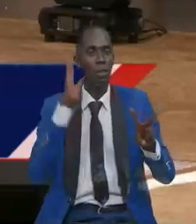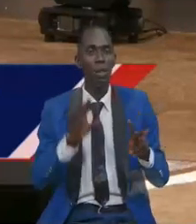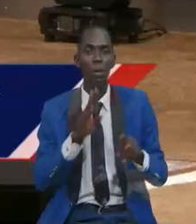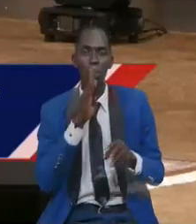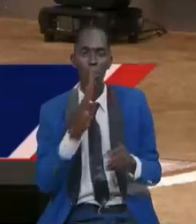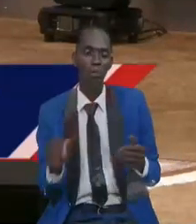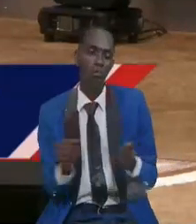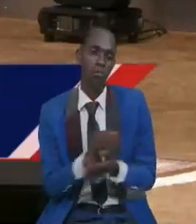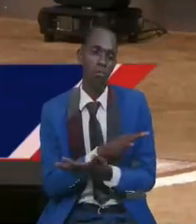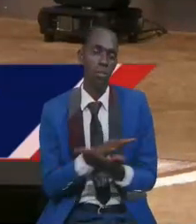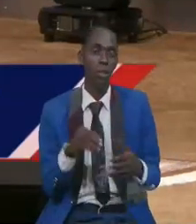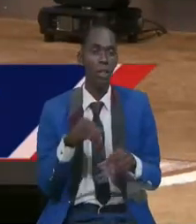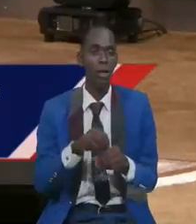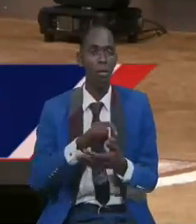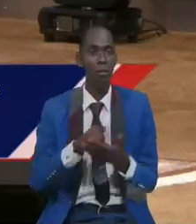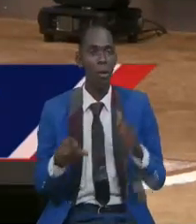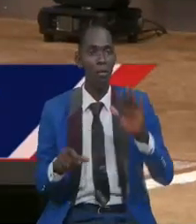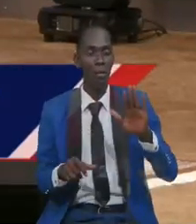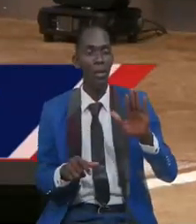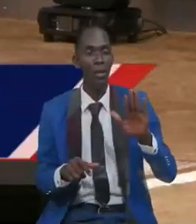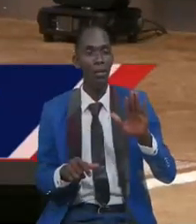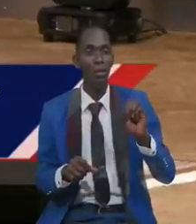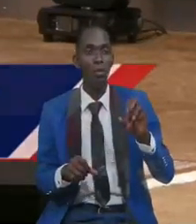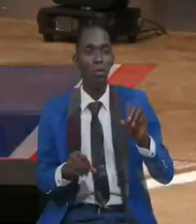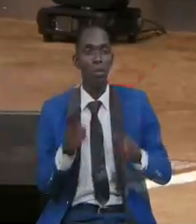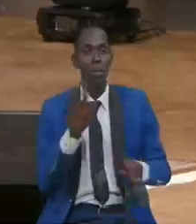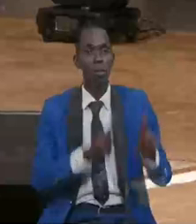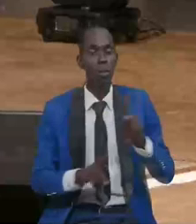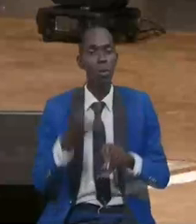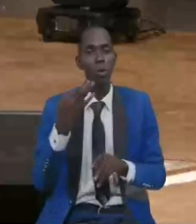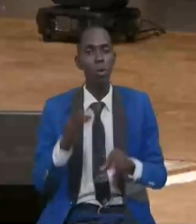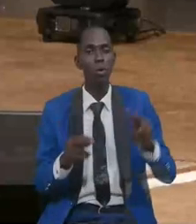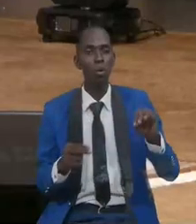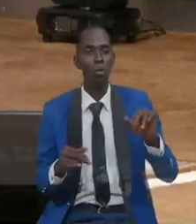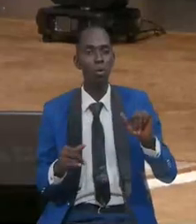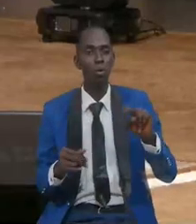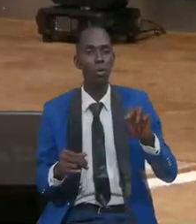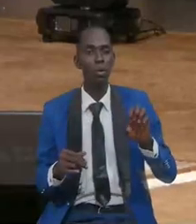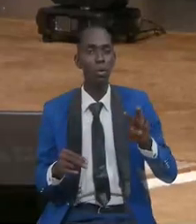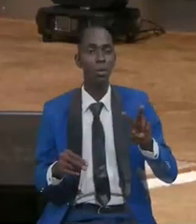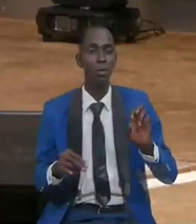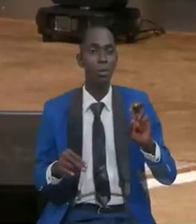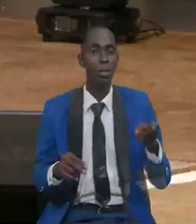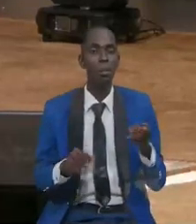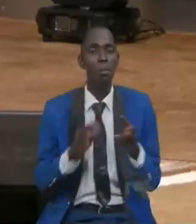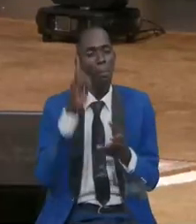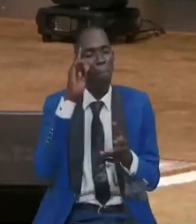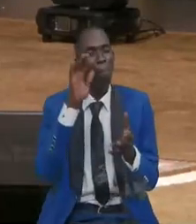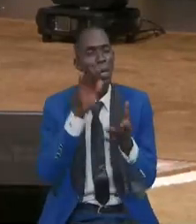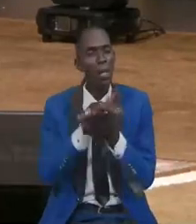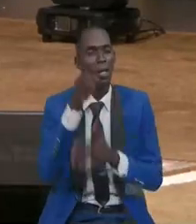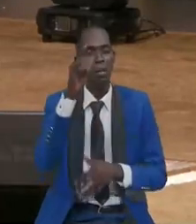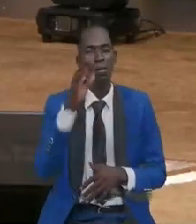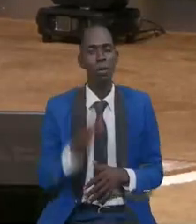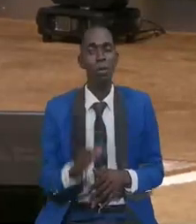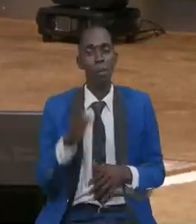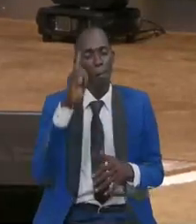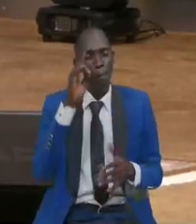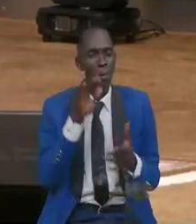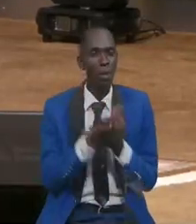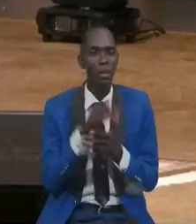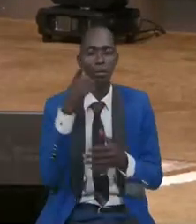détruite. Verset 5, les gens de Ninive crurent à Dieu. Ils crurent au message de menace de